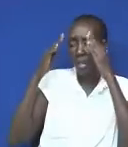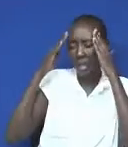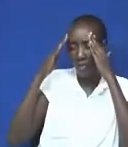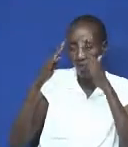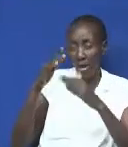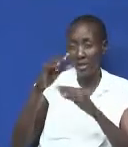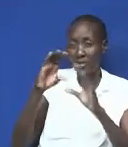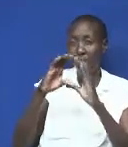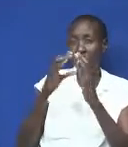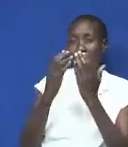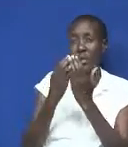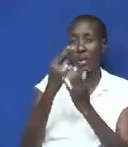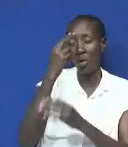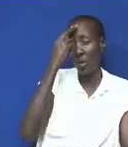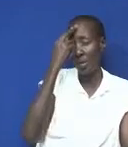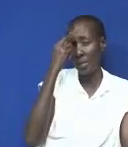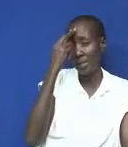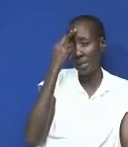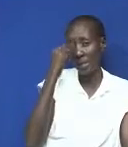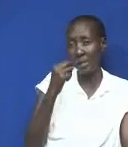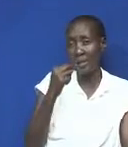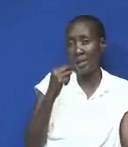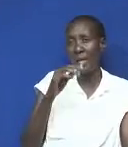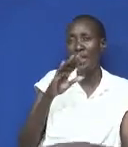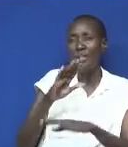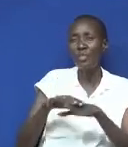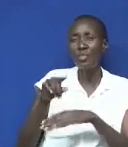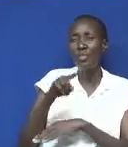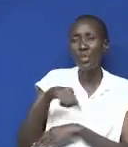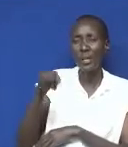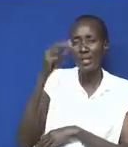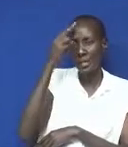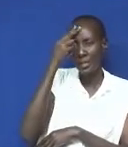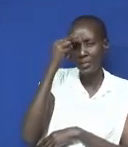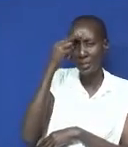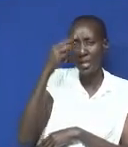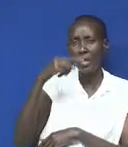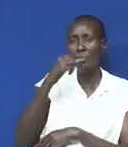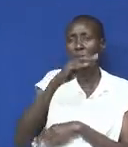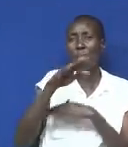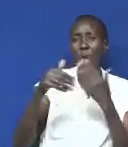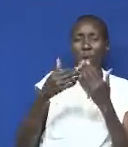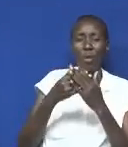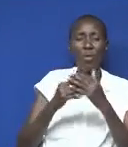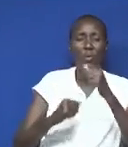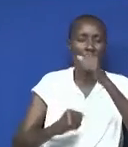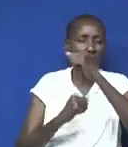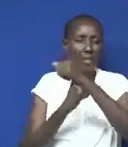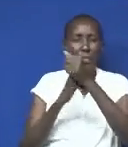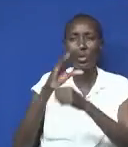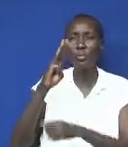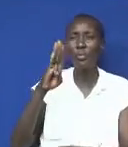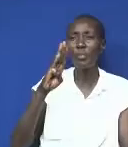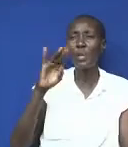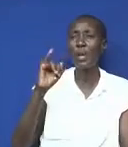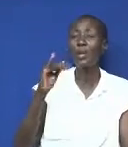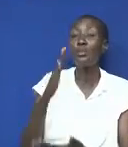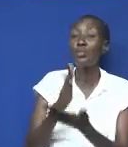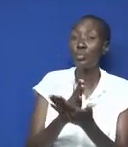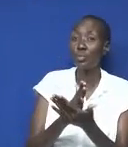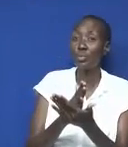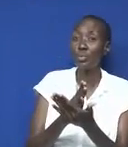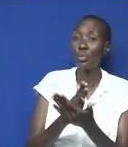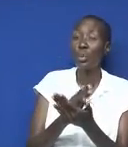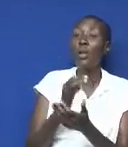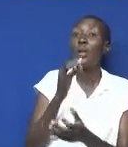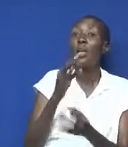mzuri kabisa kwa Maasai. Na sisi tumesema kama wa Masai wote tutakubaliane na BBI. Endo duwaki sana nyoro BBI. Hebu inua mkono